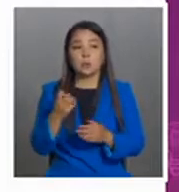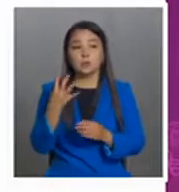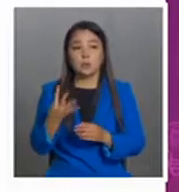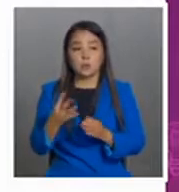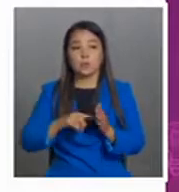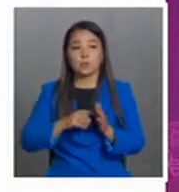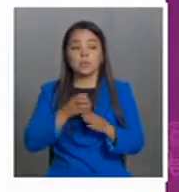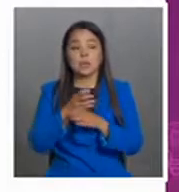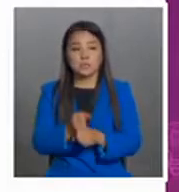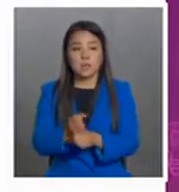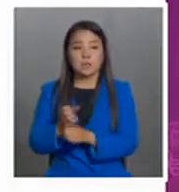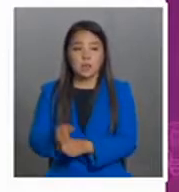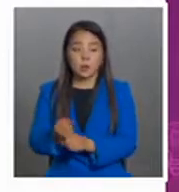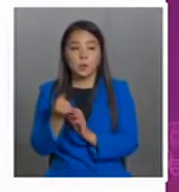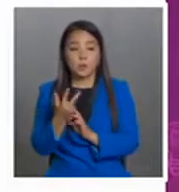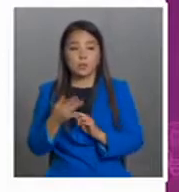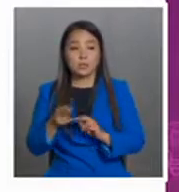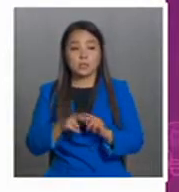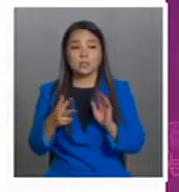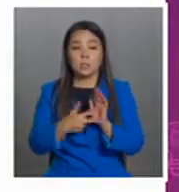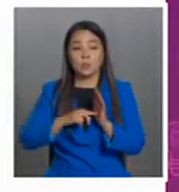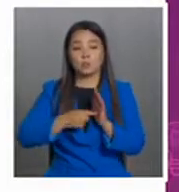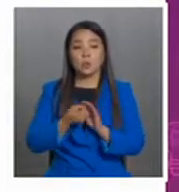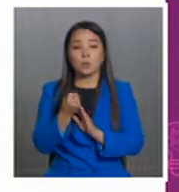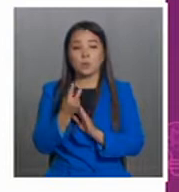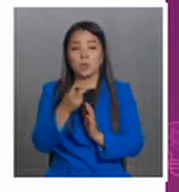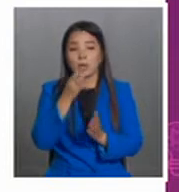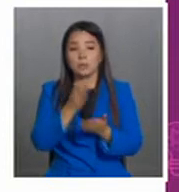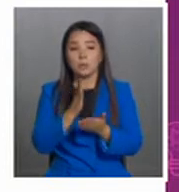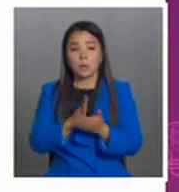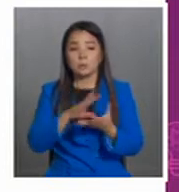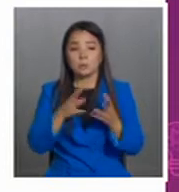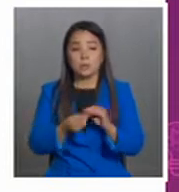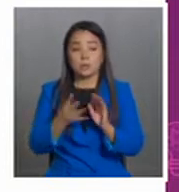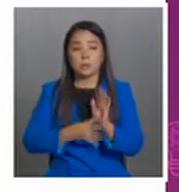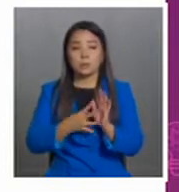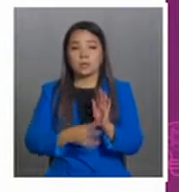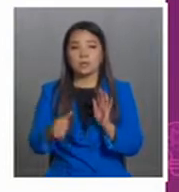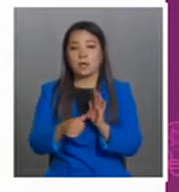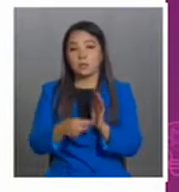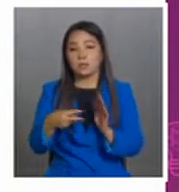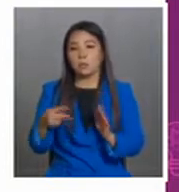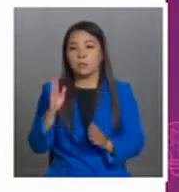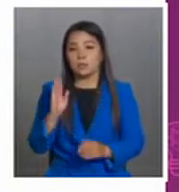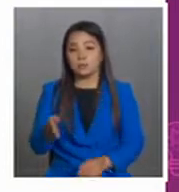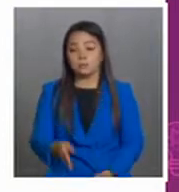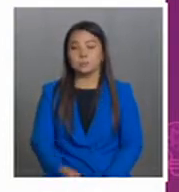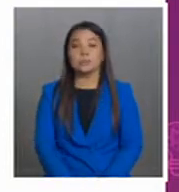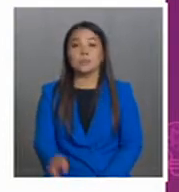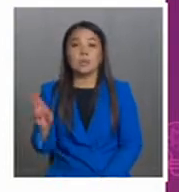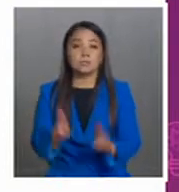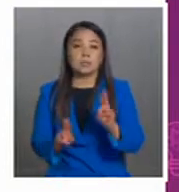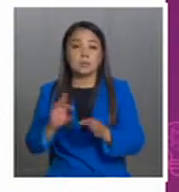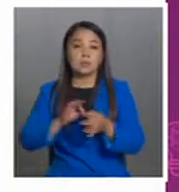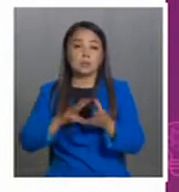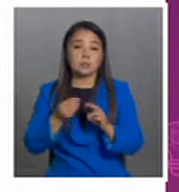біз қысқарта отырып, 8 көбейтілген 12 аламыз. Оның мәні 96-ға тең болады. Ереже бойынша ары